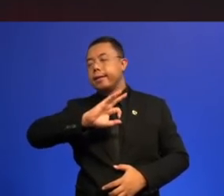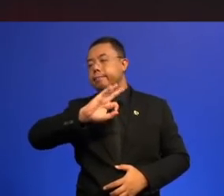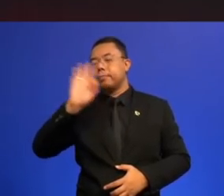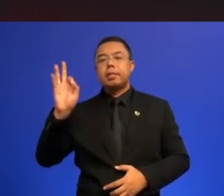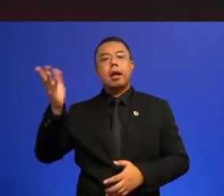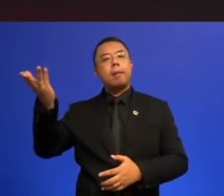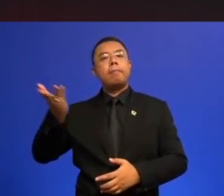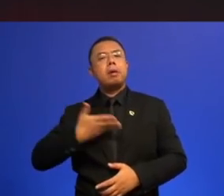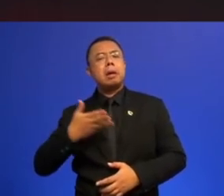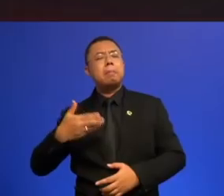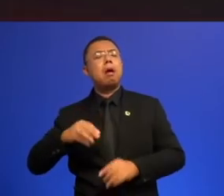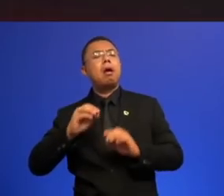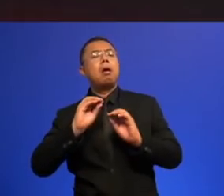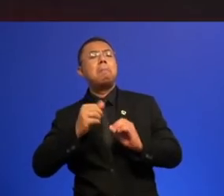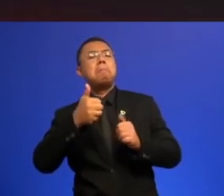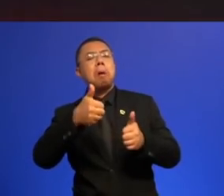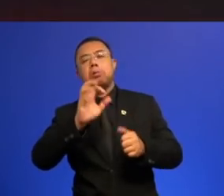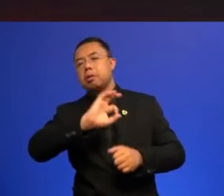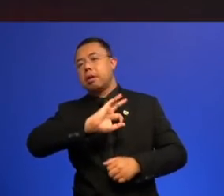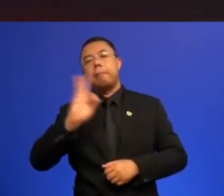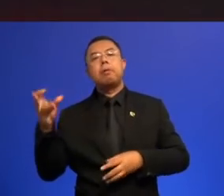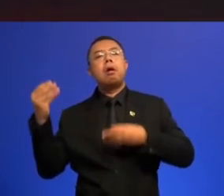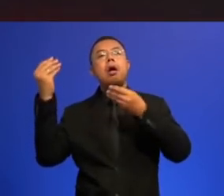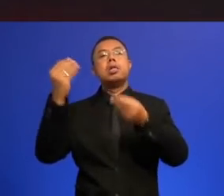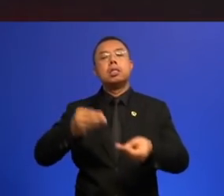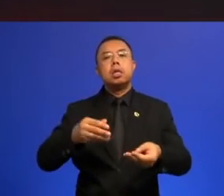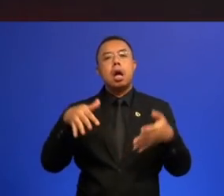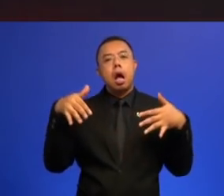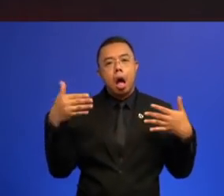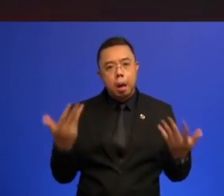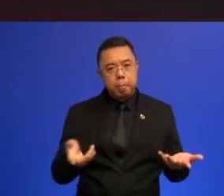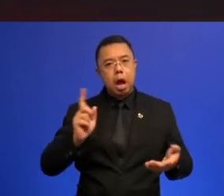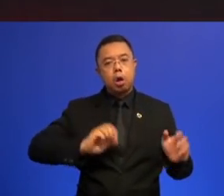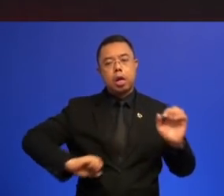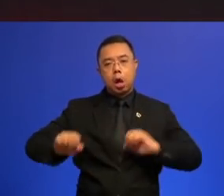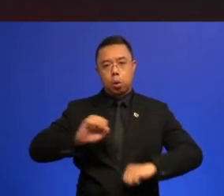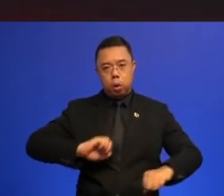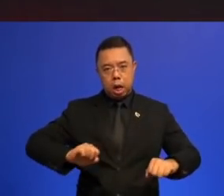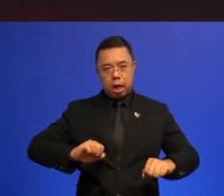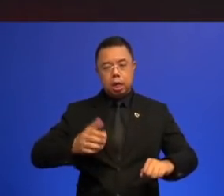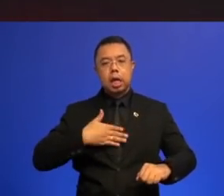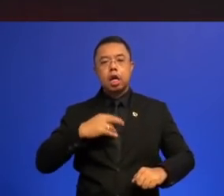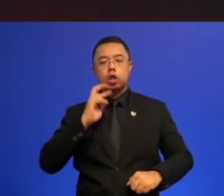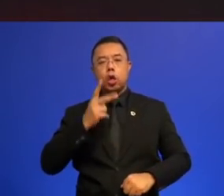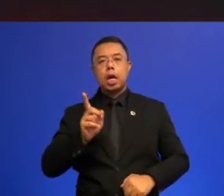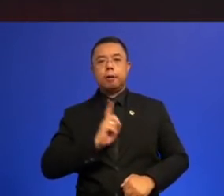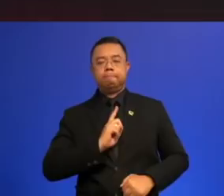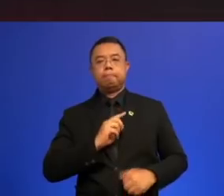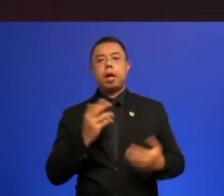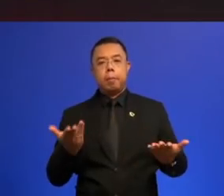pernah mendapatkan yang baik dari orang tua kami. Apa yang harus kami lakukan sebagai saudara kandungnya Pak?